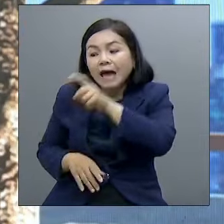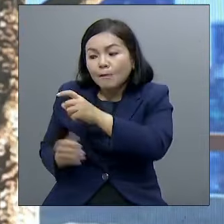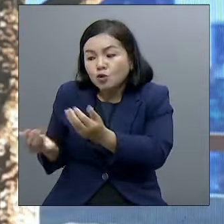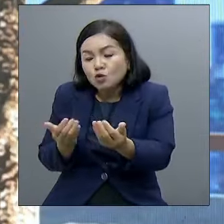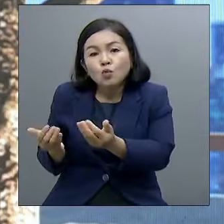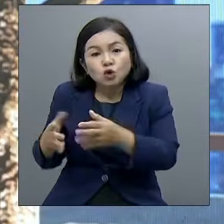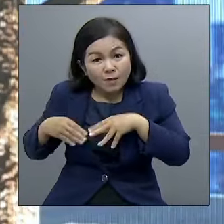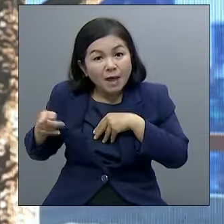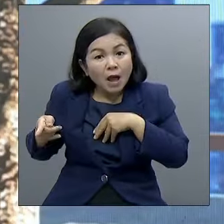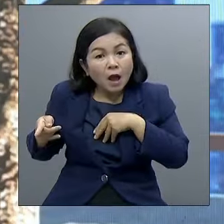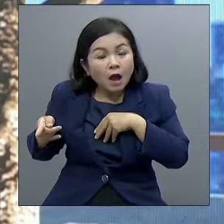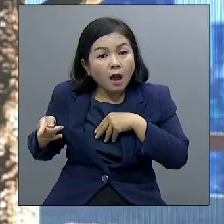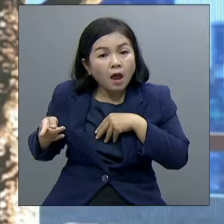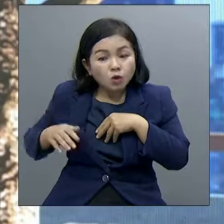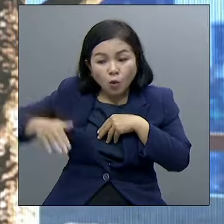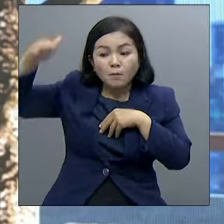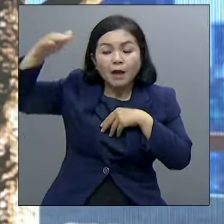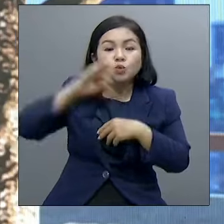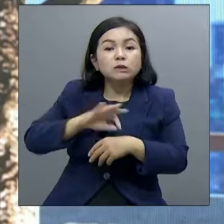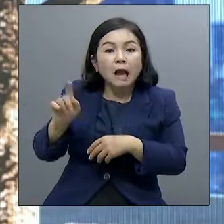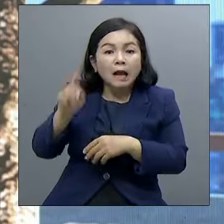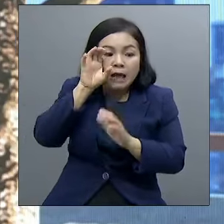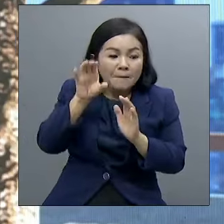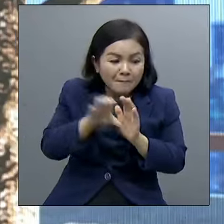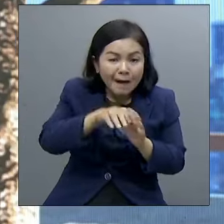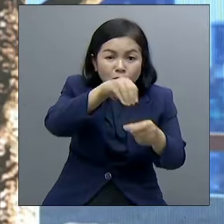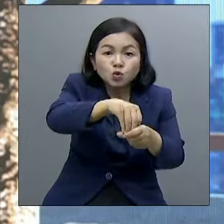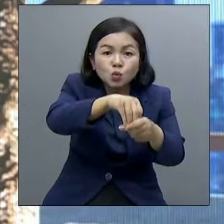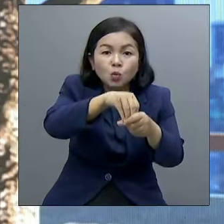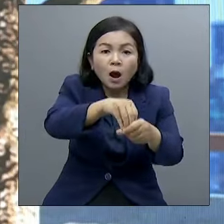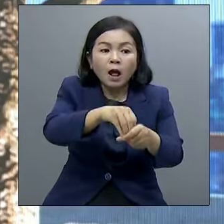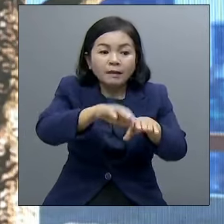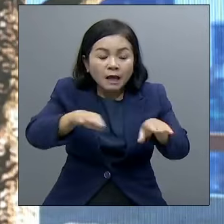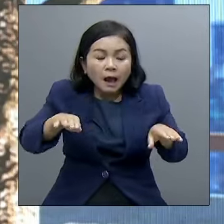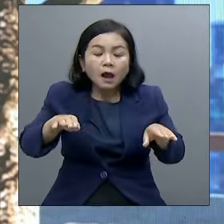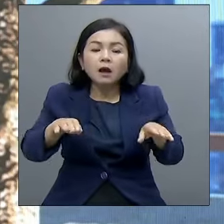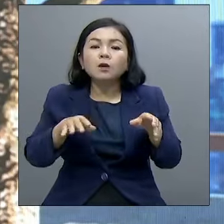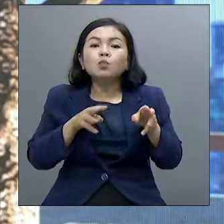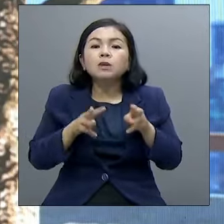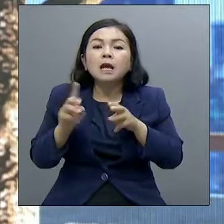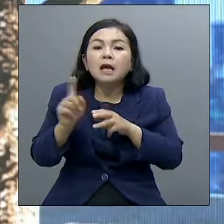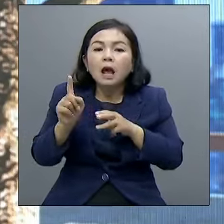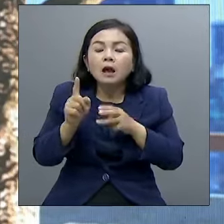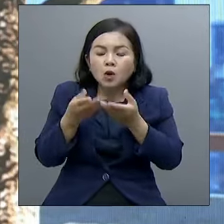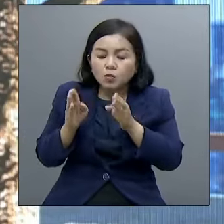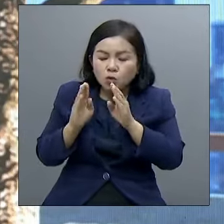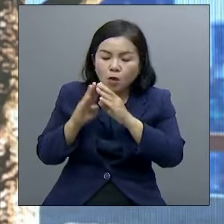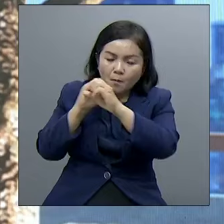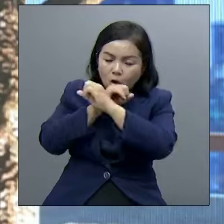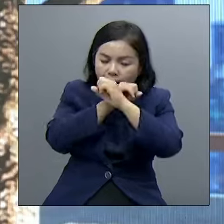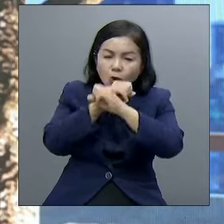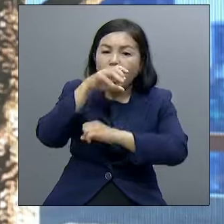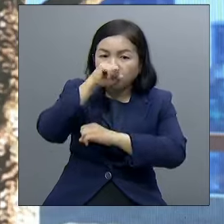กเขาเนี่ยโตขึ้นมาจะเป็นยังไงเพราะฉะนั้นเนี่ยจะเห็นเลยว่าหลายครอบครัวที่เขาจะค่อนข้างป้องกัน privacy ของลูกพอสมควรเลย